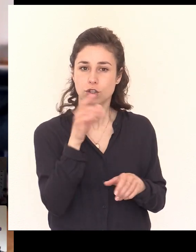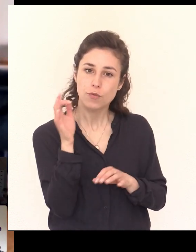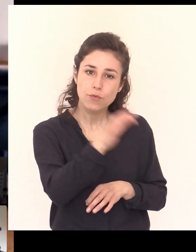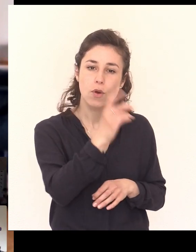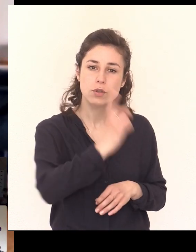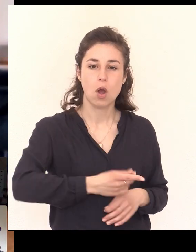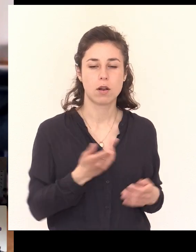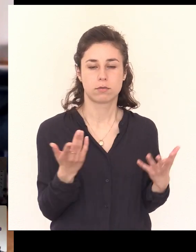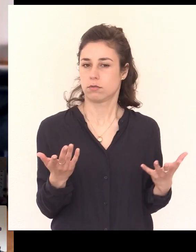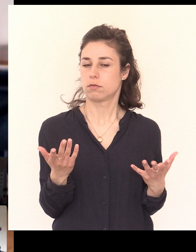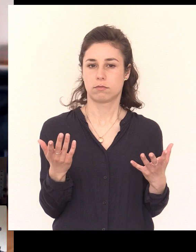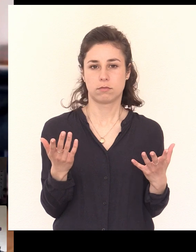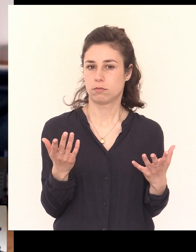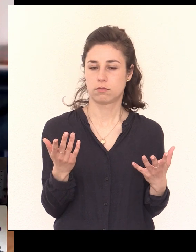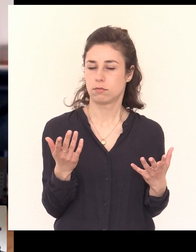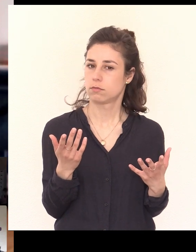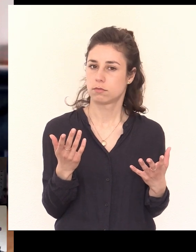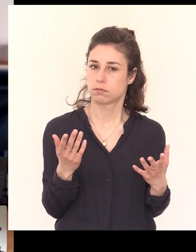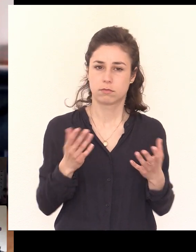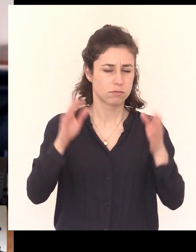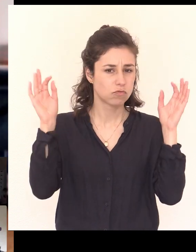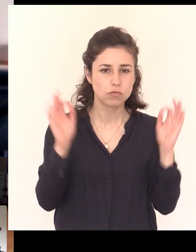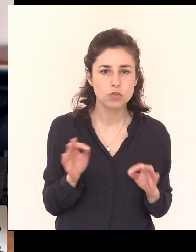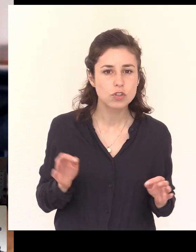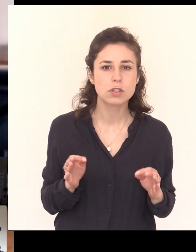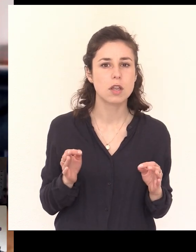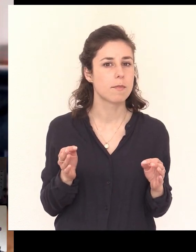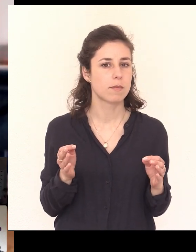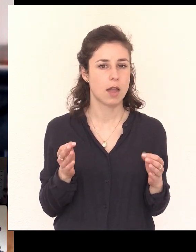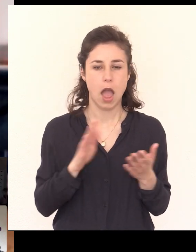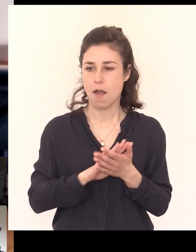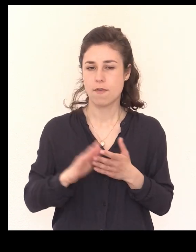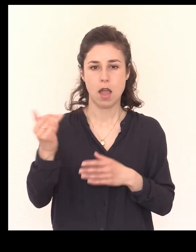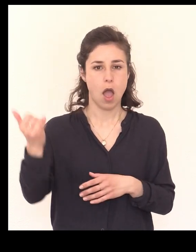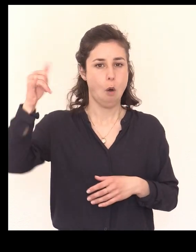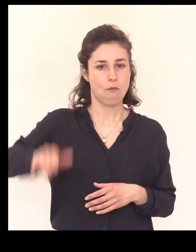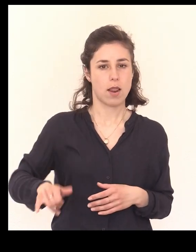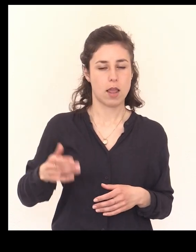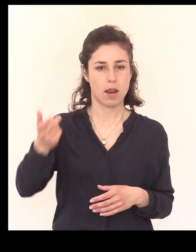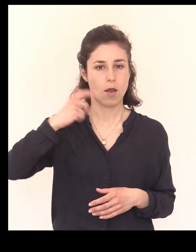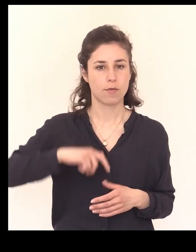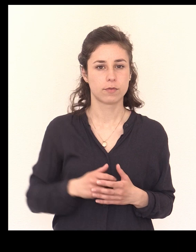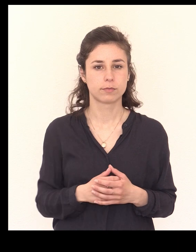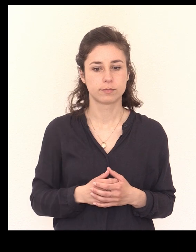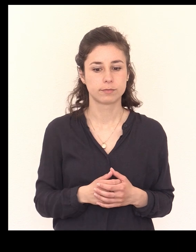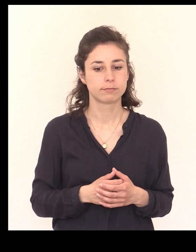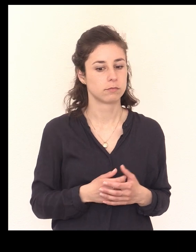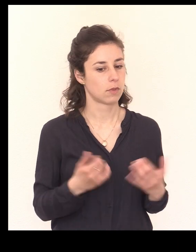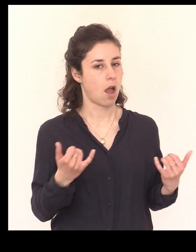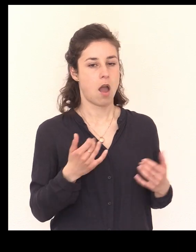da echt dreist eine Autonomie. Ja, Linus, ich war